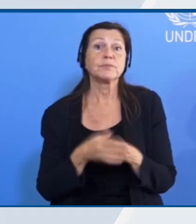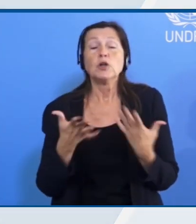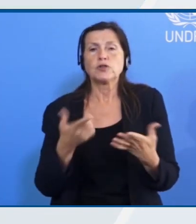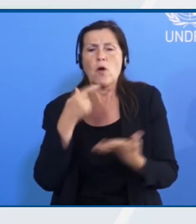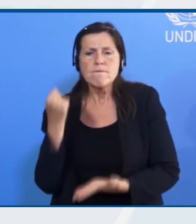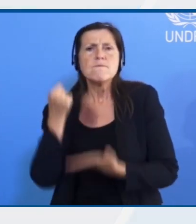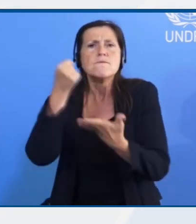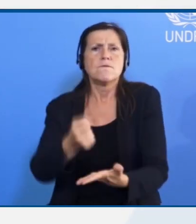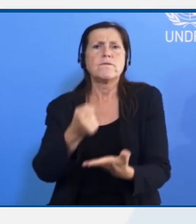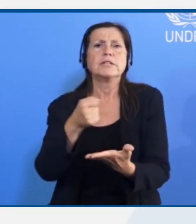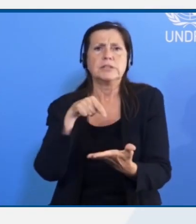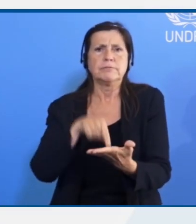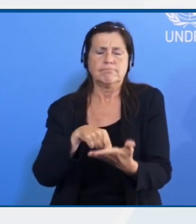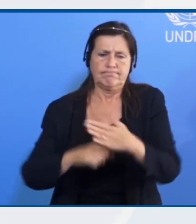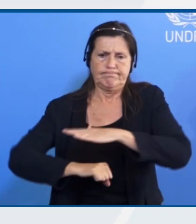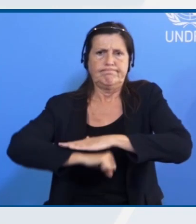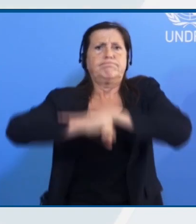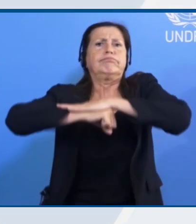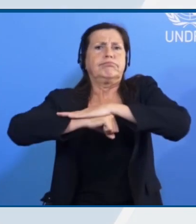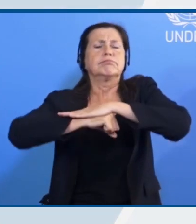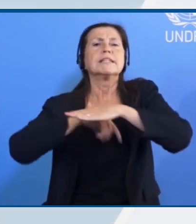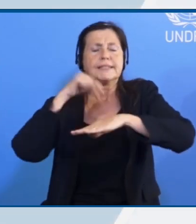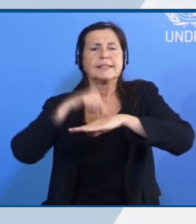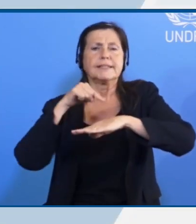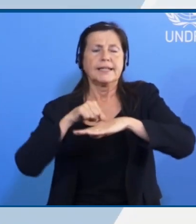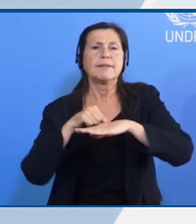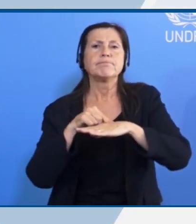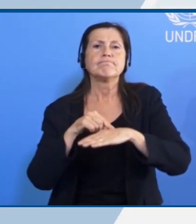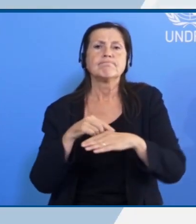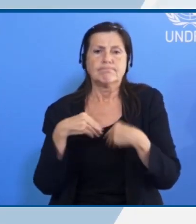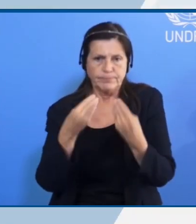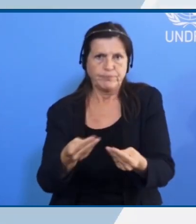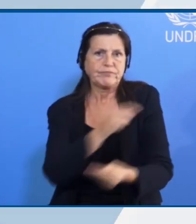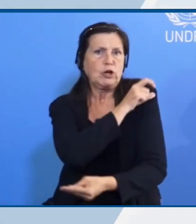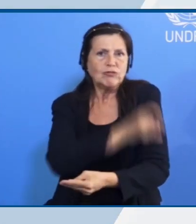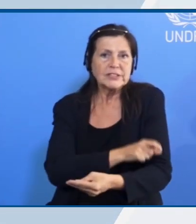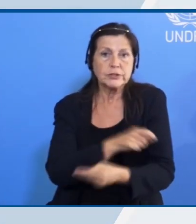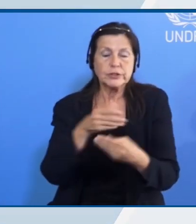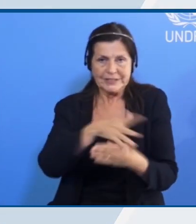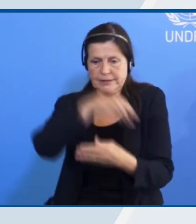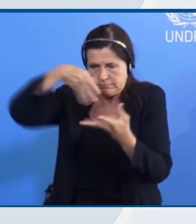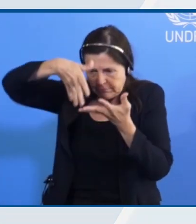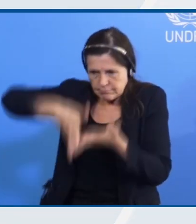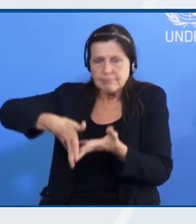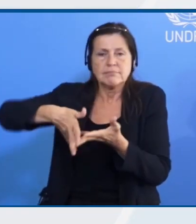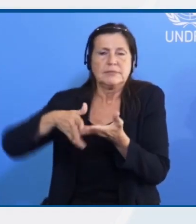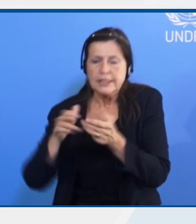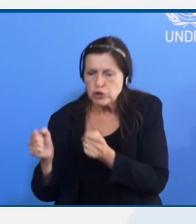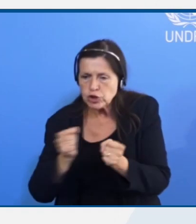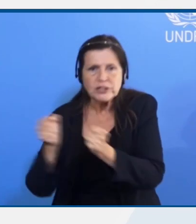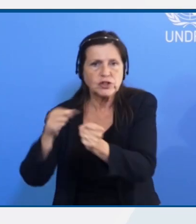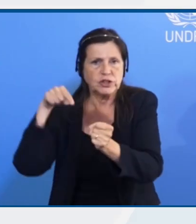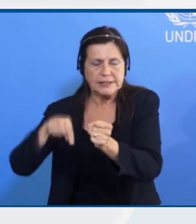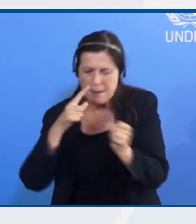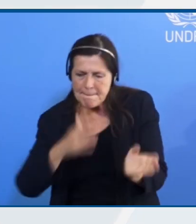strumenti di pianificazione strategica, con lo scopo anche di orientare ed influenzare le scelte urbanistiche alla scala comunale.